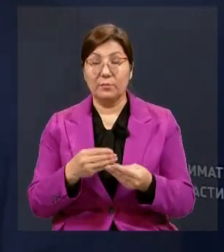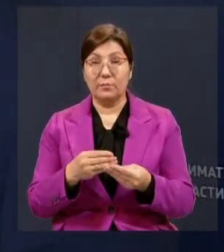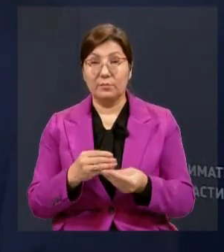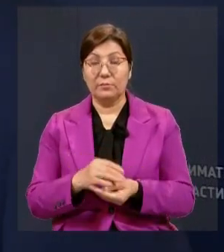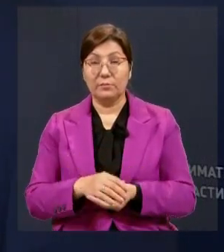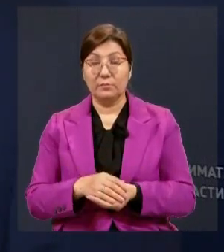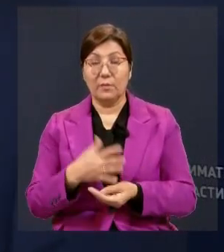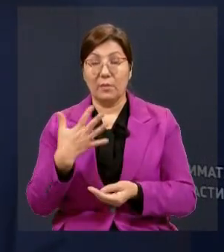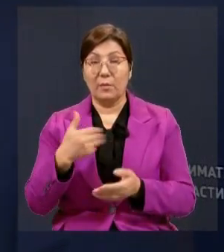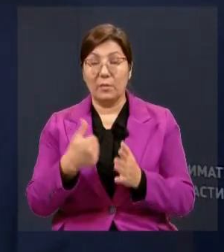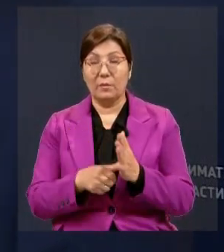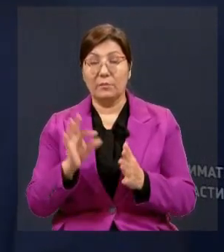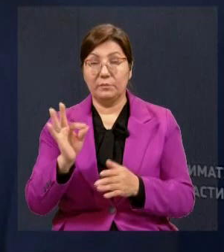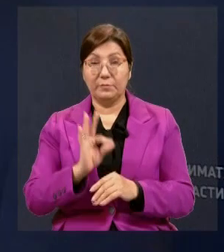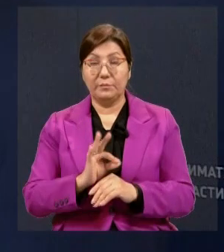көлемі